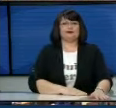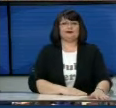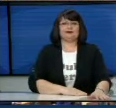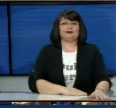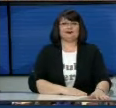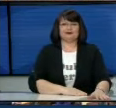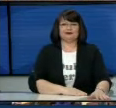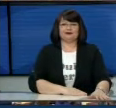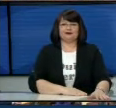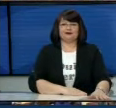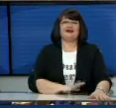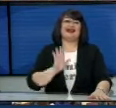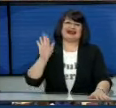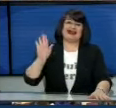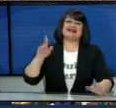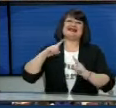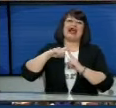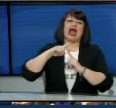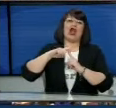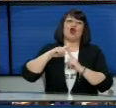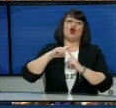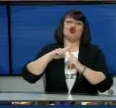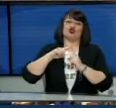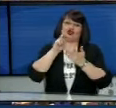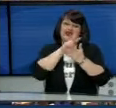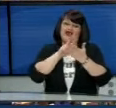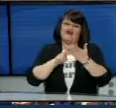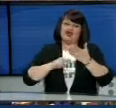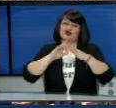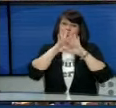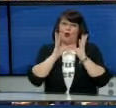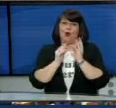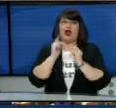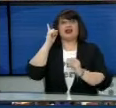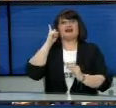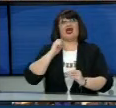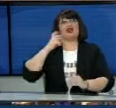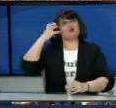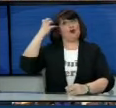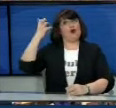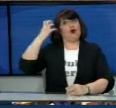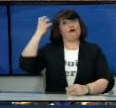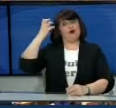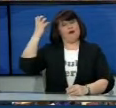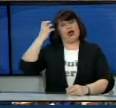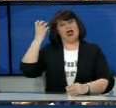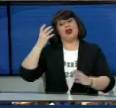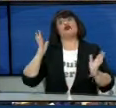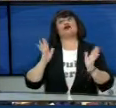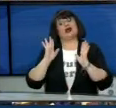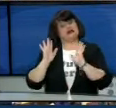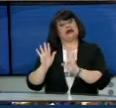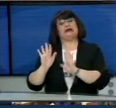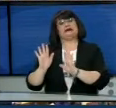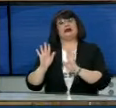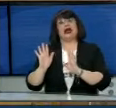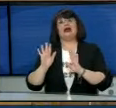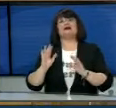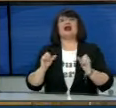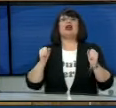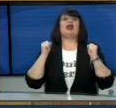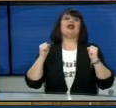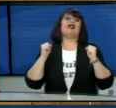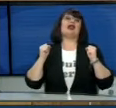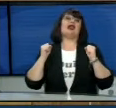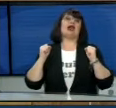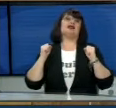Εντάξει. Εγώ, κύριε Τσακαλώδη μου, εσείς τα έχετε διαβάσει όλα και είστε τόσο μορφωμένος πια, ναι, που δεν σας αντέχει καν